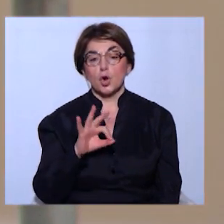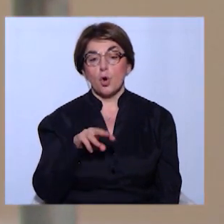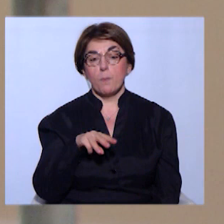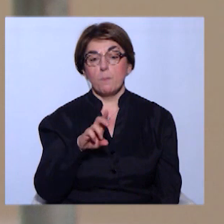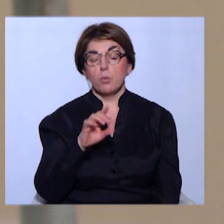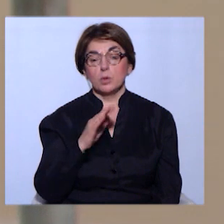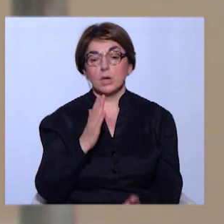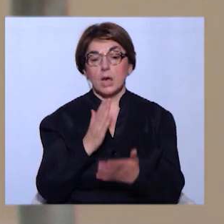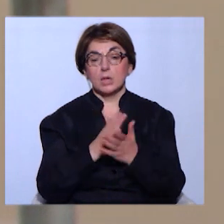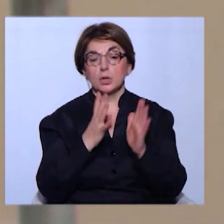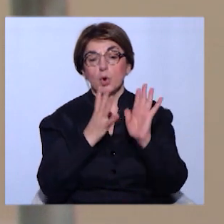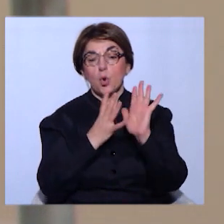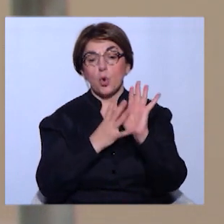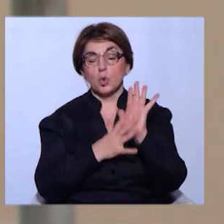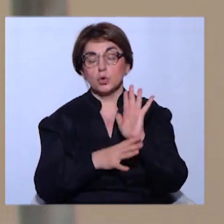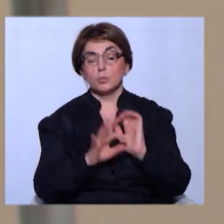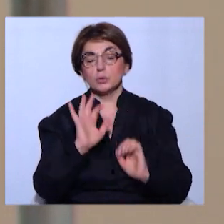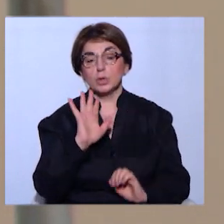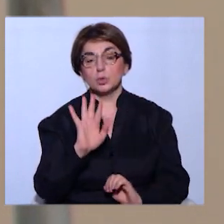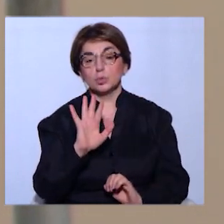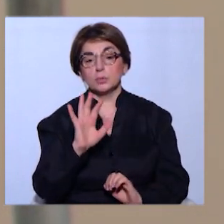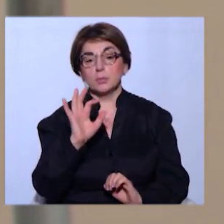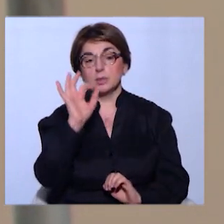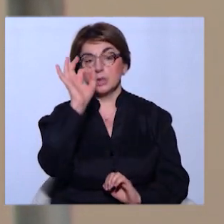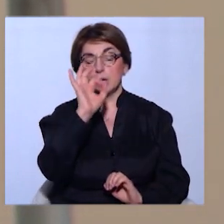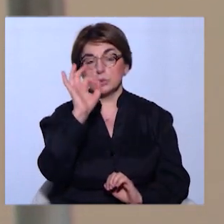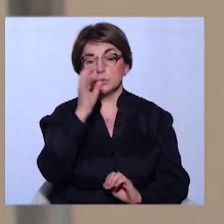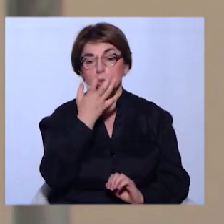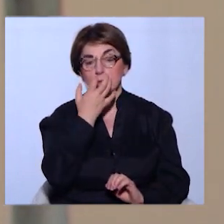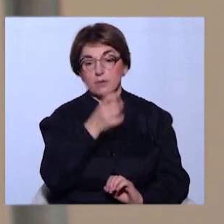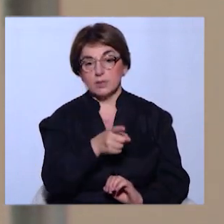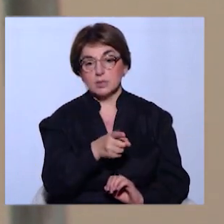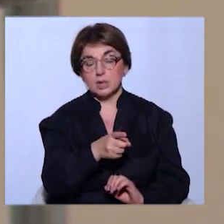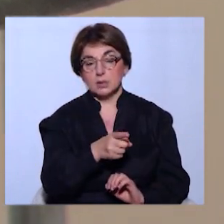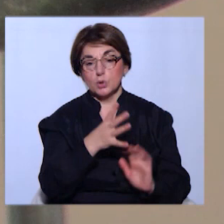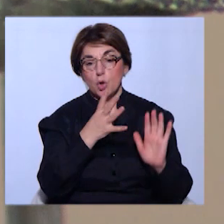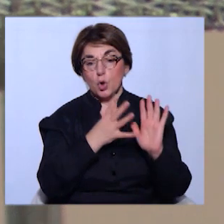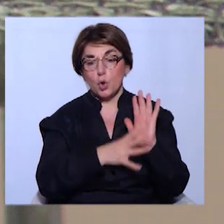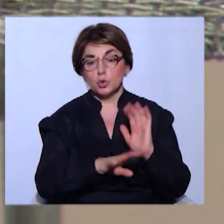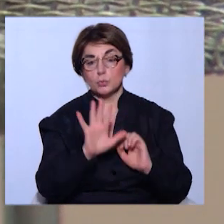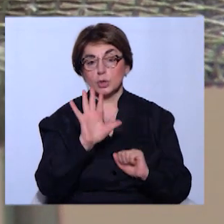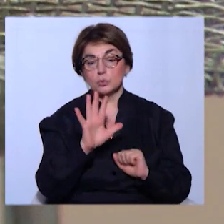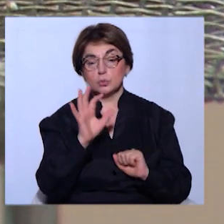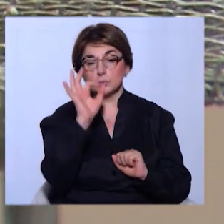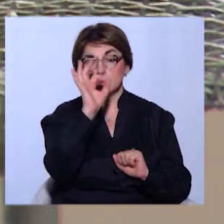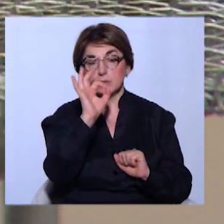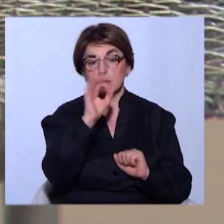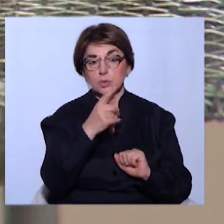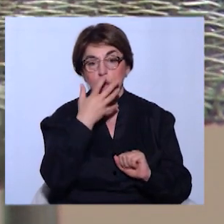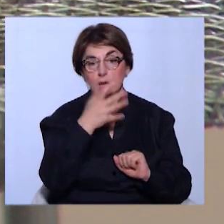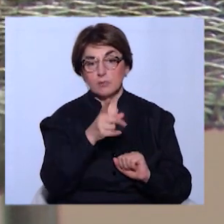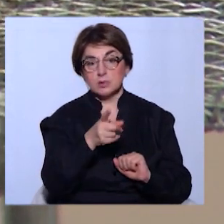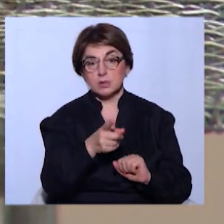როგორც ვახსენეთ, 95 გრადუს ცელსიუსამდე გოგირდი არის რომბული ალოტროპიის სახით, ხოლო შემდეგ კი